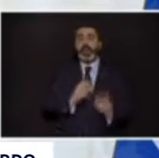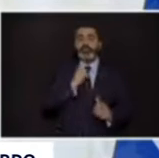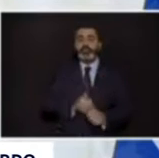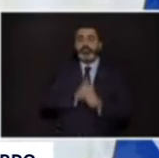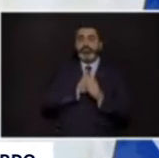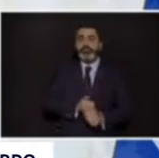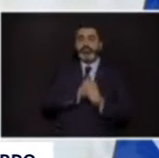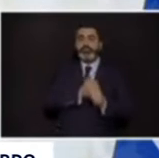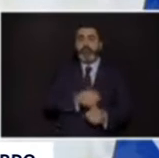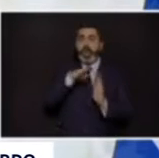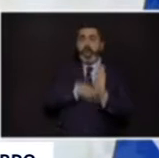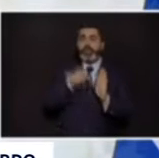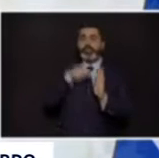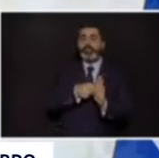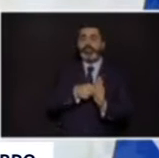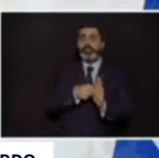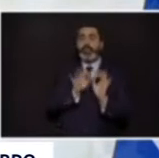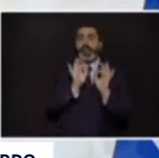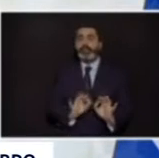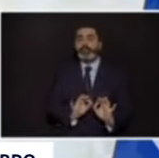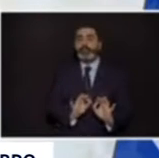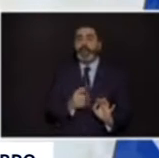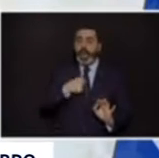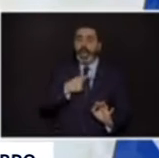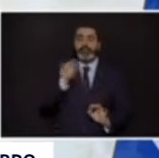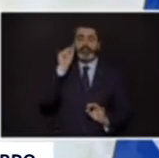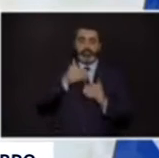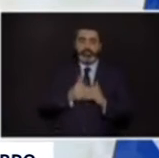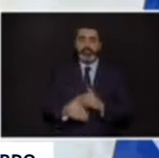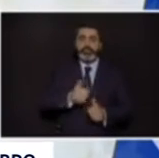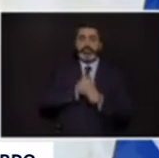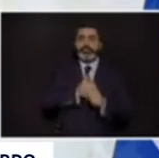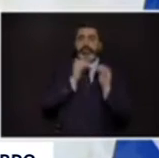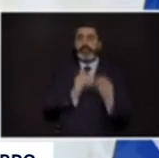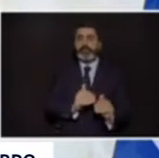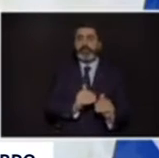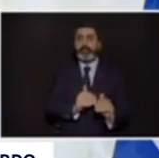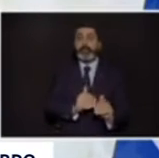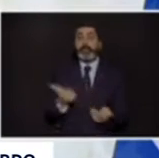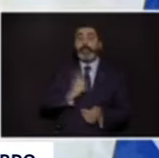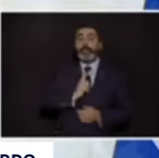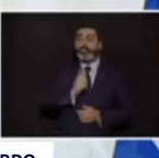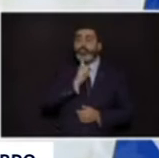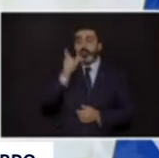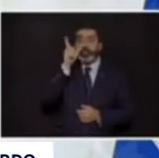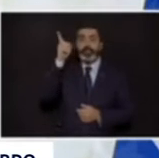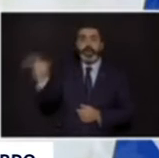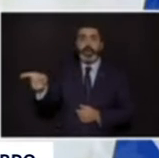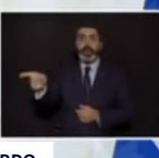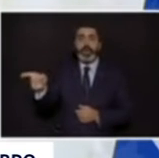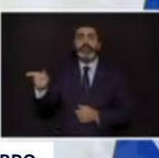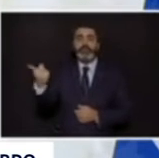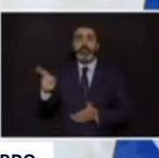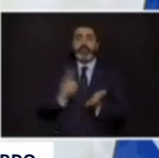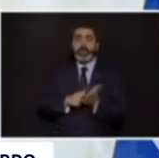εγγυόμεθα την εφαρμογή αυτής της συμφωνίας και θέλουμε και περιμένουμε από την τουρκική πλευρά να